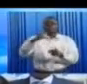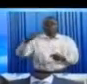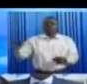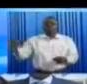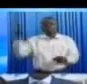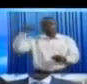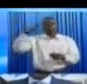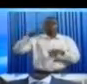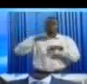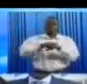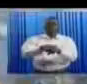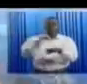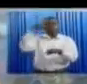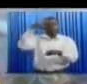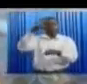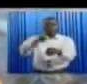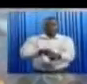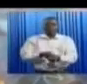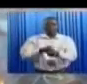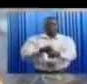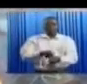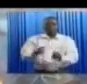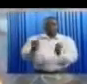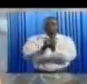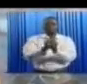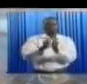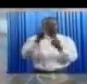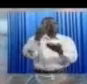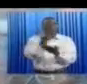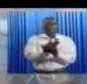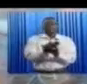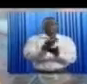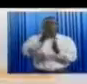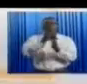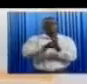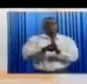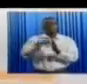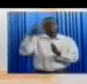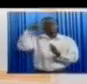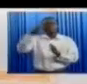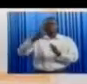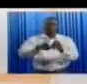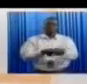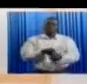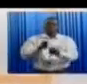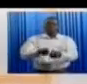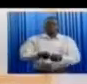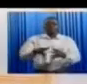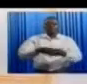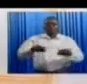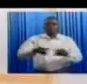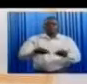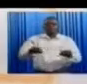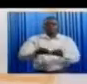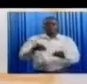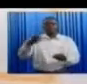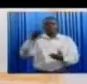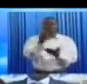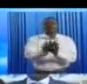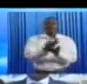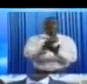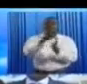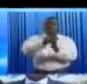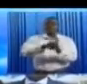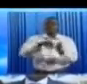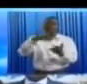impliqués dans le secteur agricole avec le financement notamment de la campagne du coton, mais également le financement des